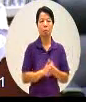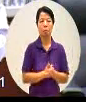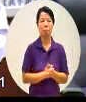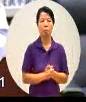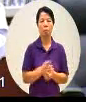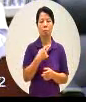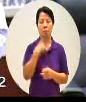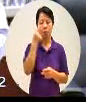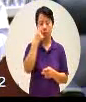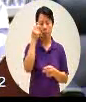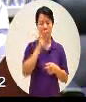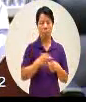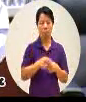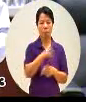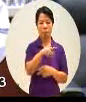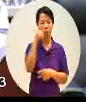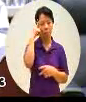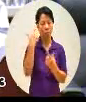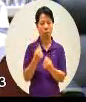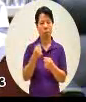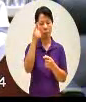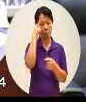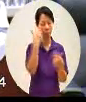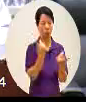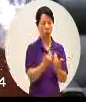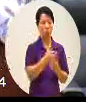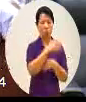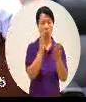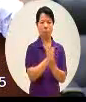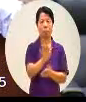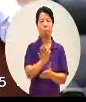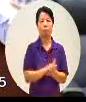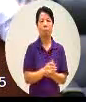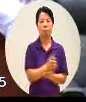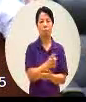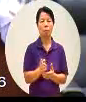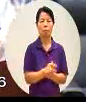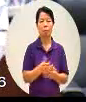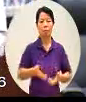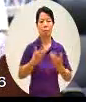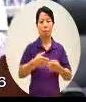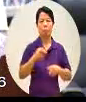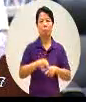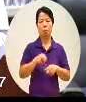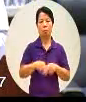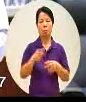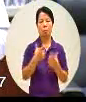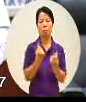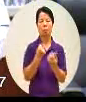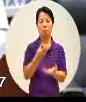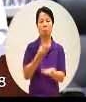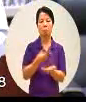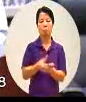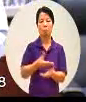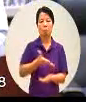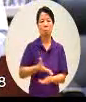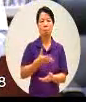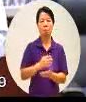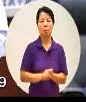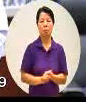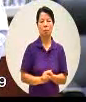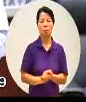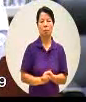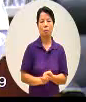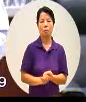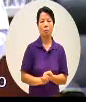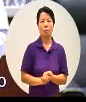我相信也有人赞成也有人反对啦。这个轻轨用的又一个大前坑啊，那真正有必要这样做啊、